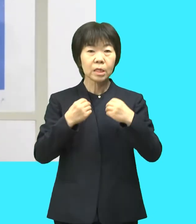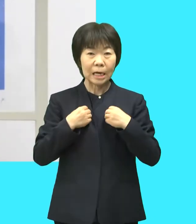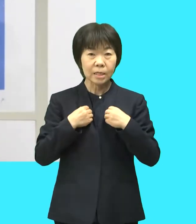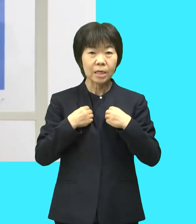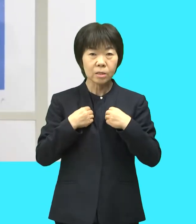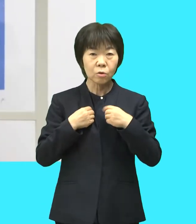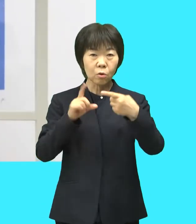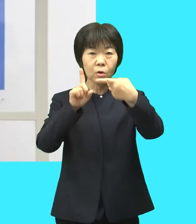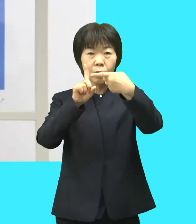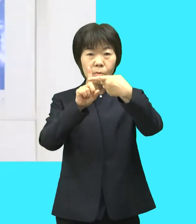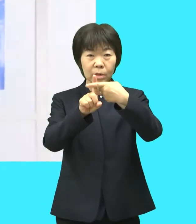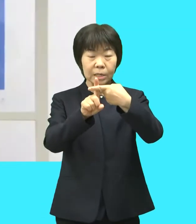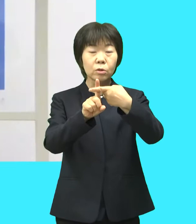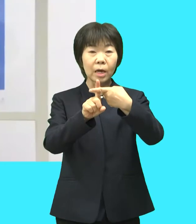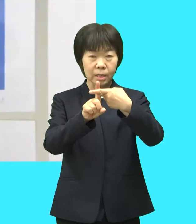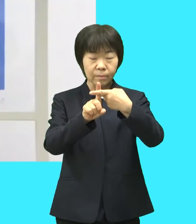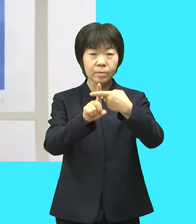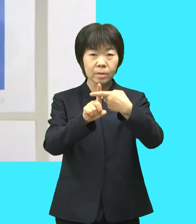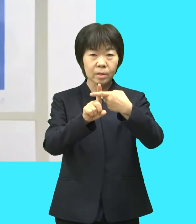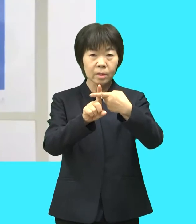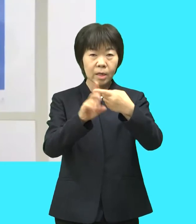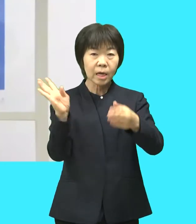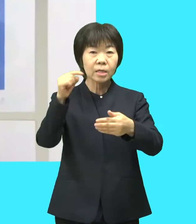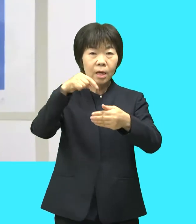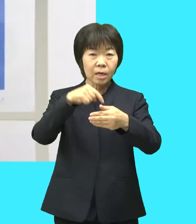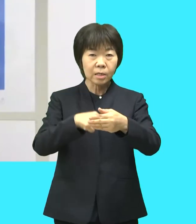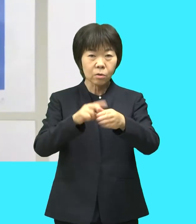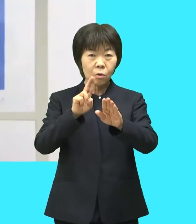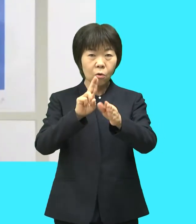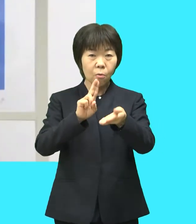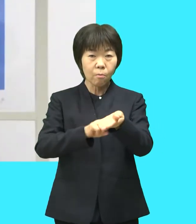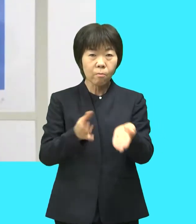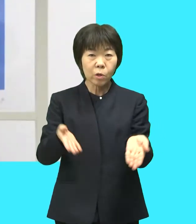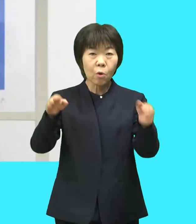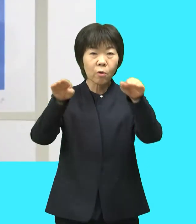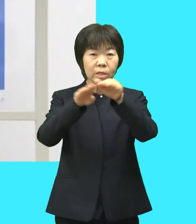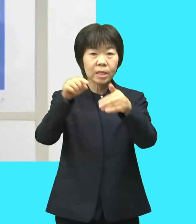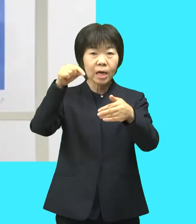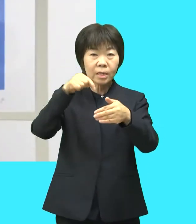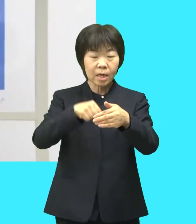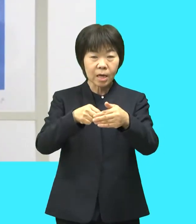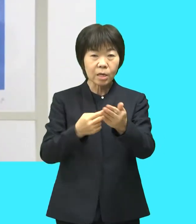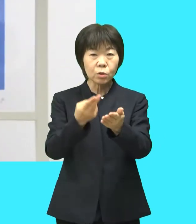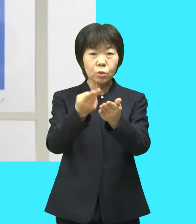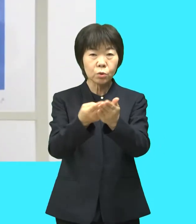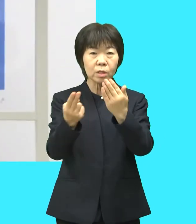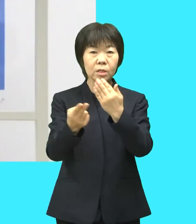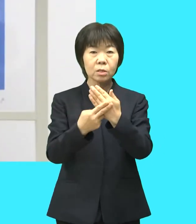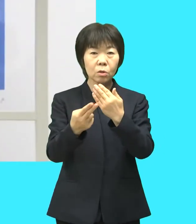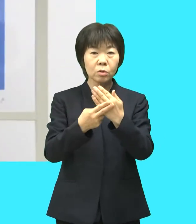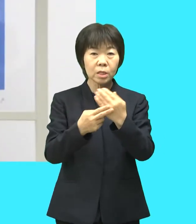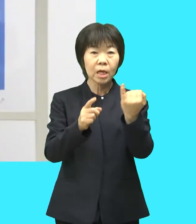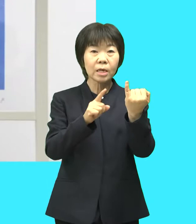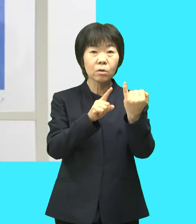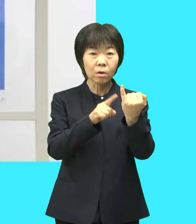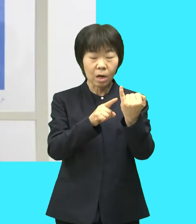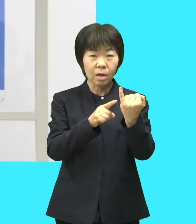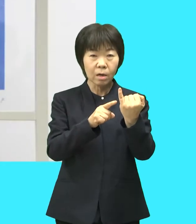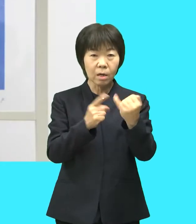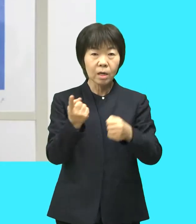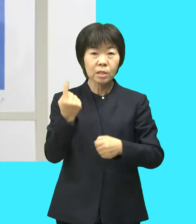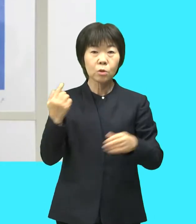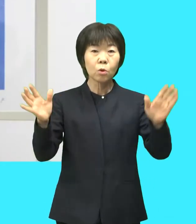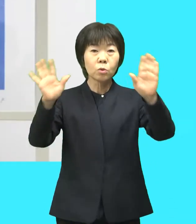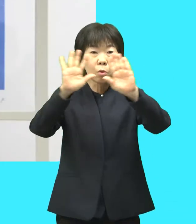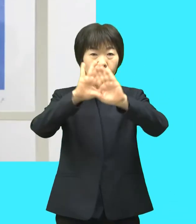症陽性となり、県内の医療機関において入院治療されていた方が昨